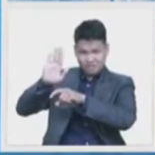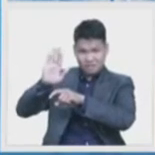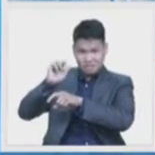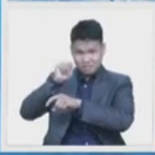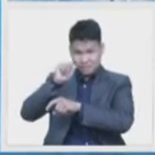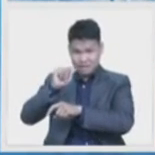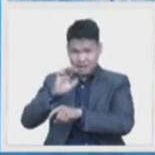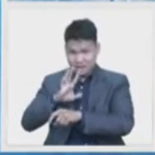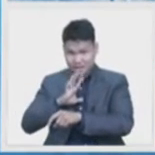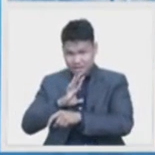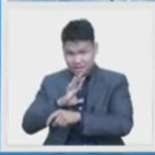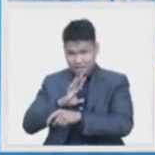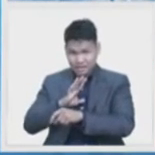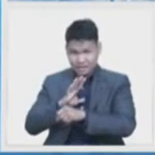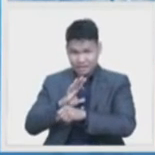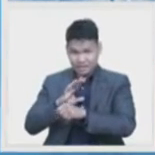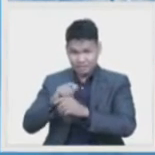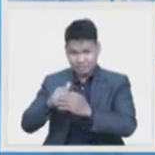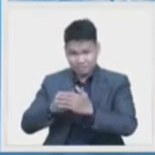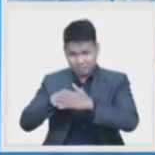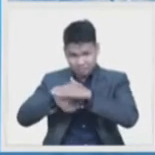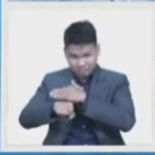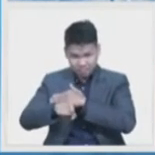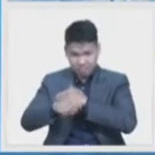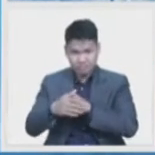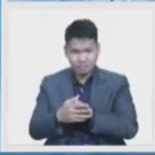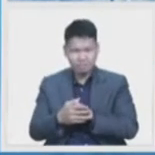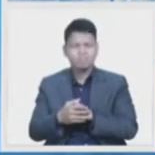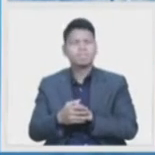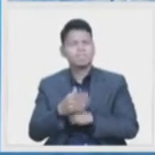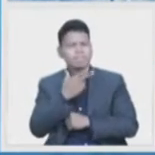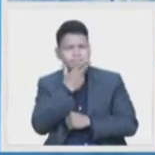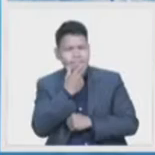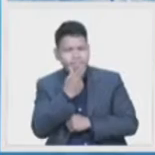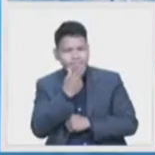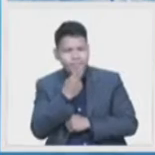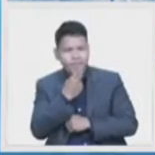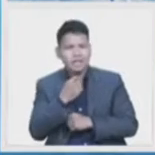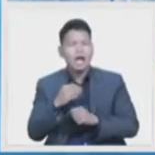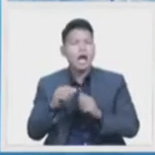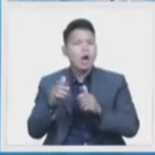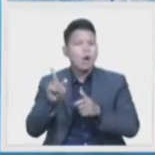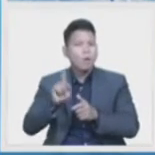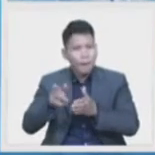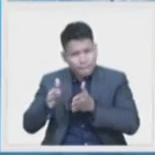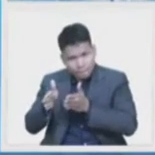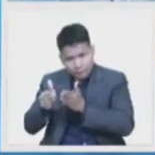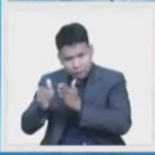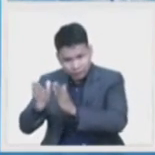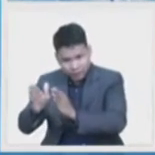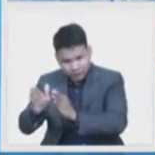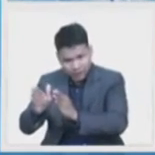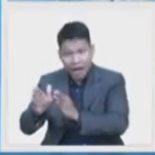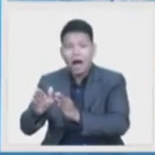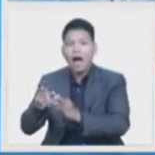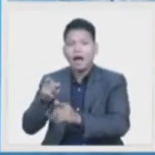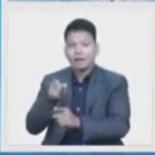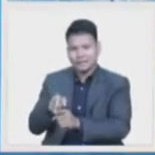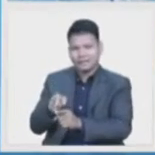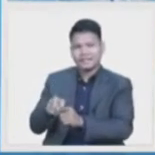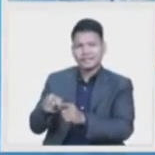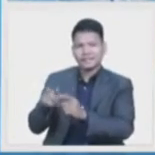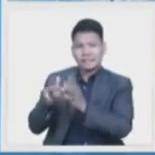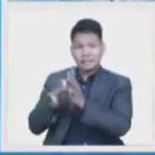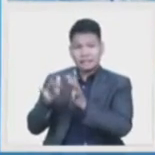mga kagalaan. The only way nga matagbo niya si Satanas, magpakatao siya diha